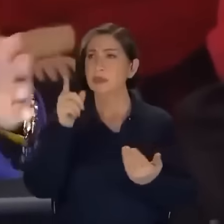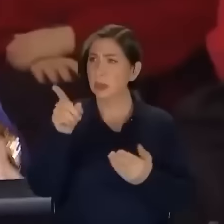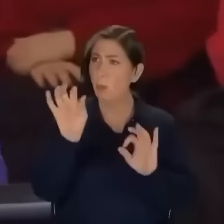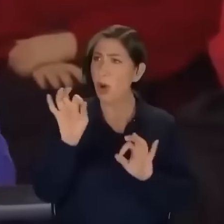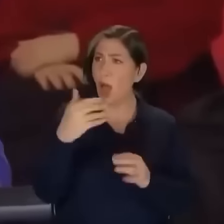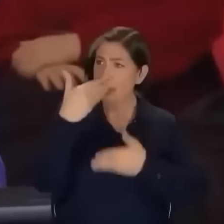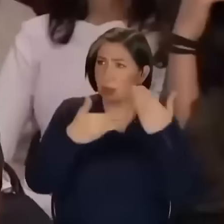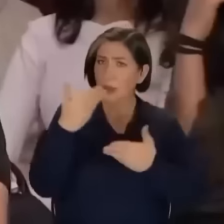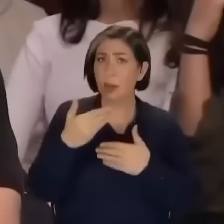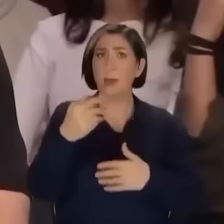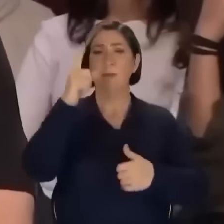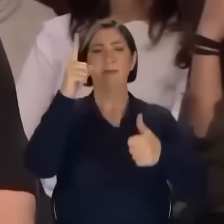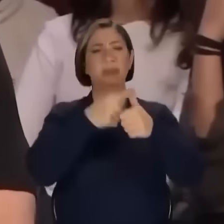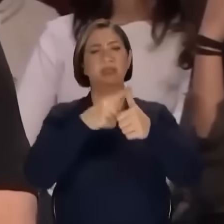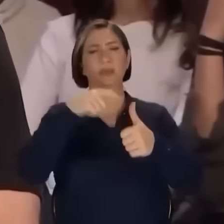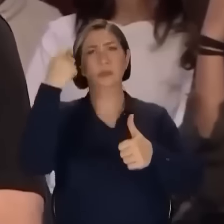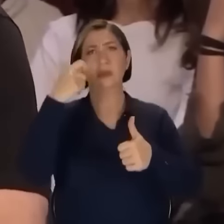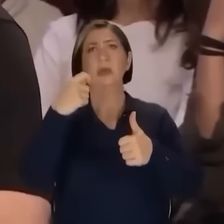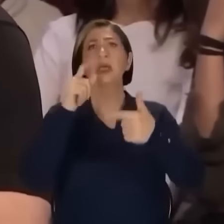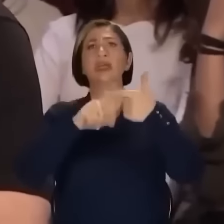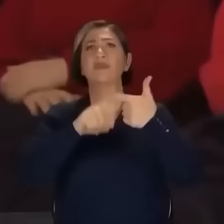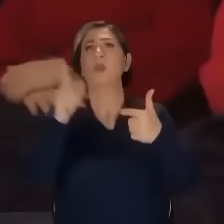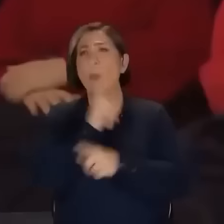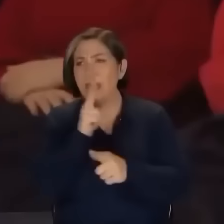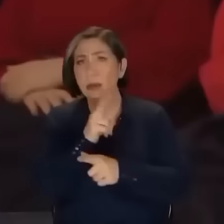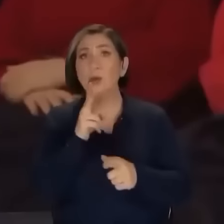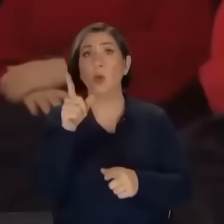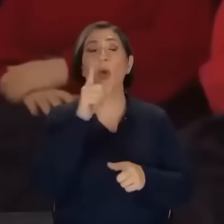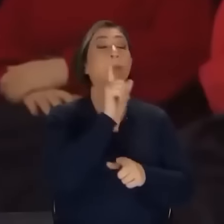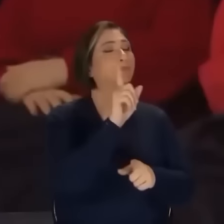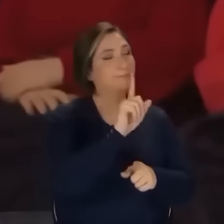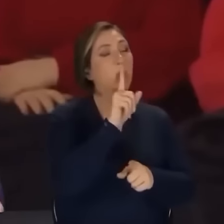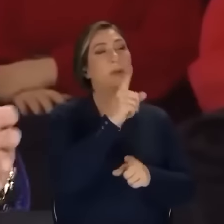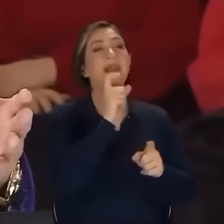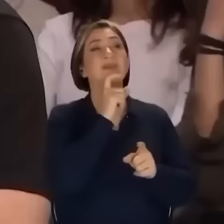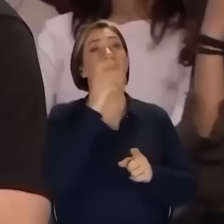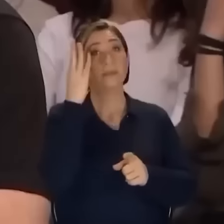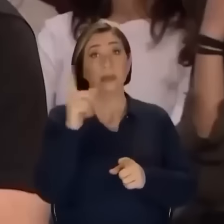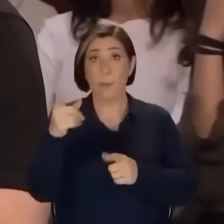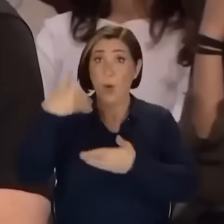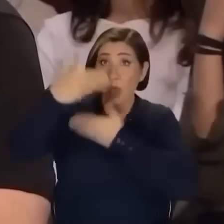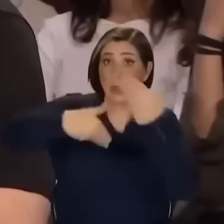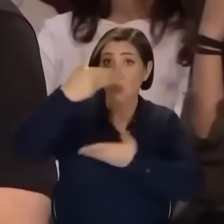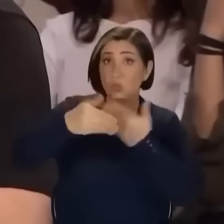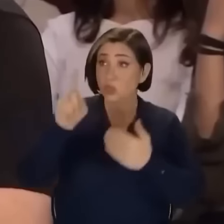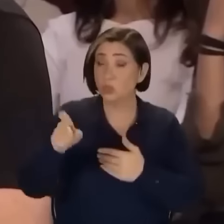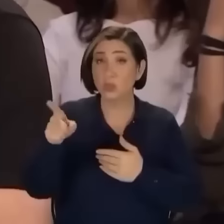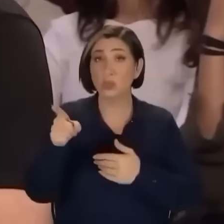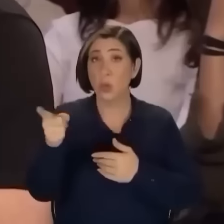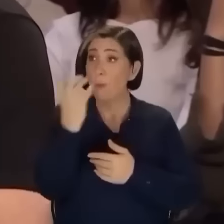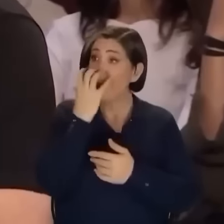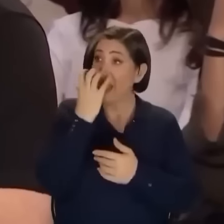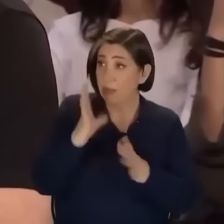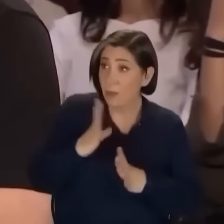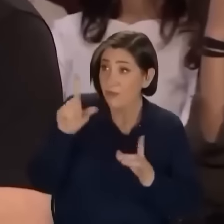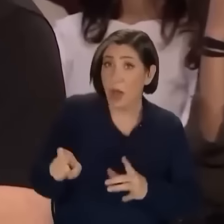de mi böyle anons ettin ya Birinci film kara ik film komik Ha yok Evet orada bir yanlış anlaşılma olmuş olabilir Hayır ama sen de mi öyle anons ediyorsun yani böyle bir